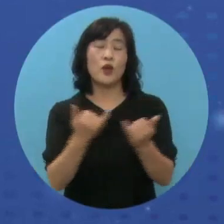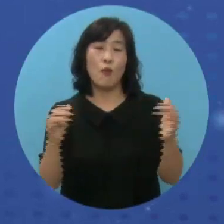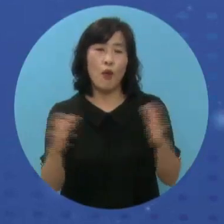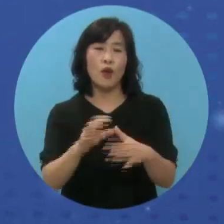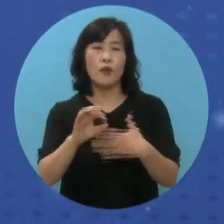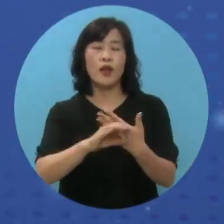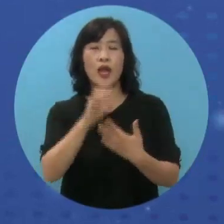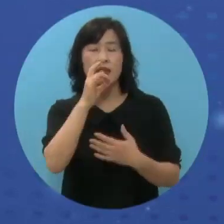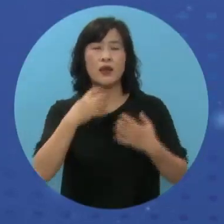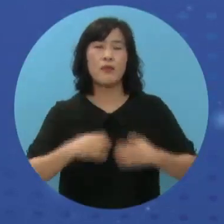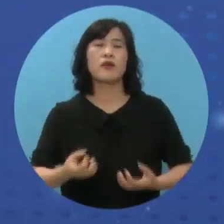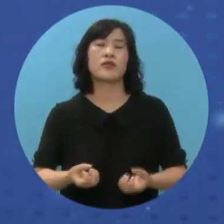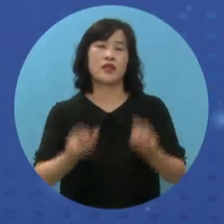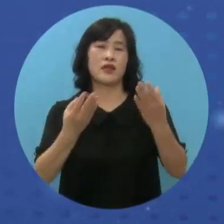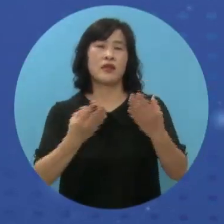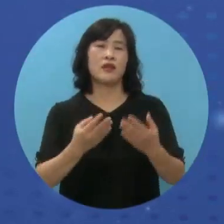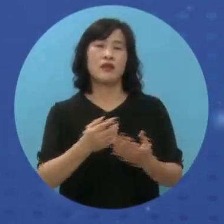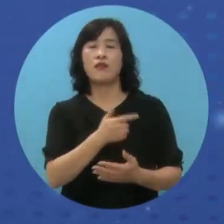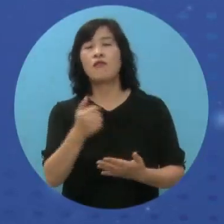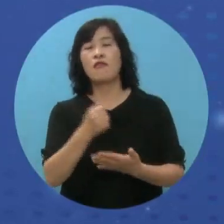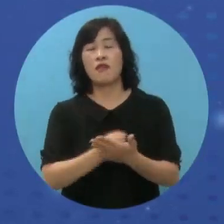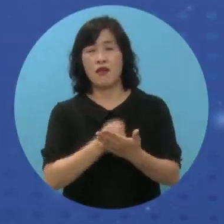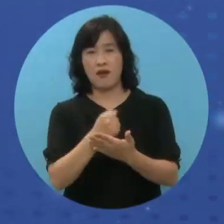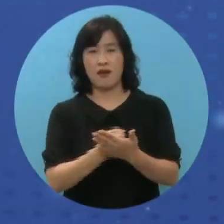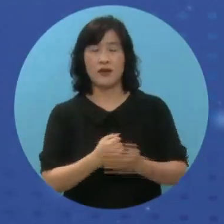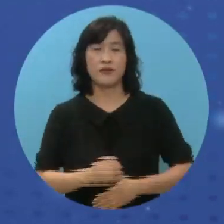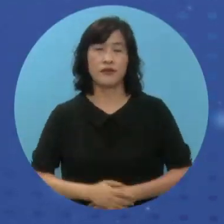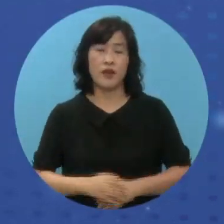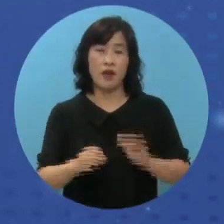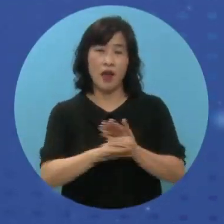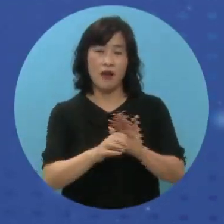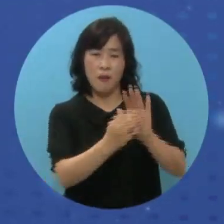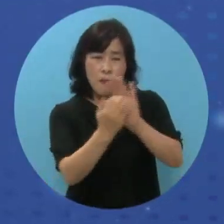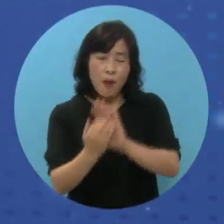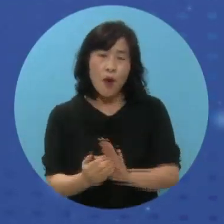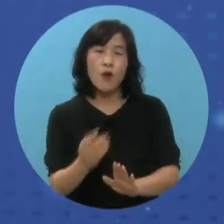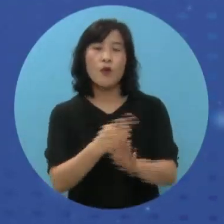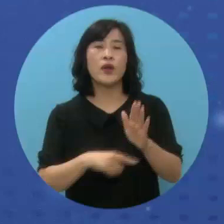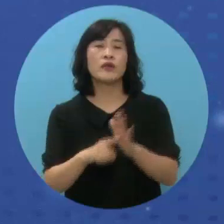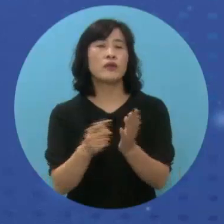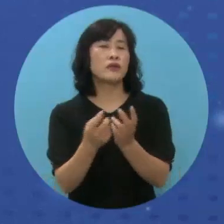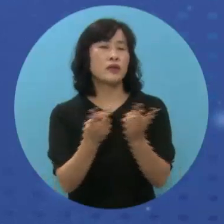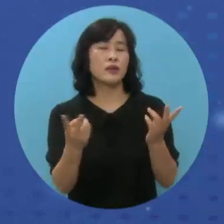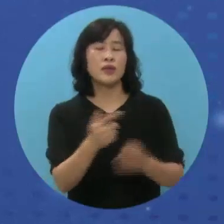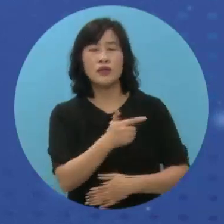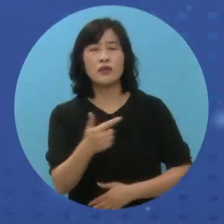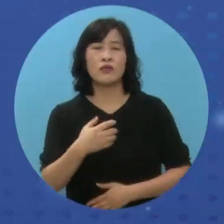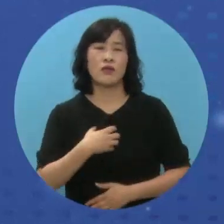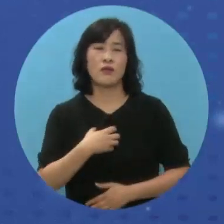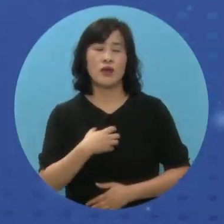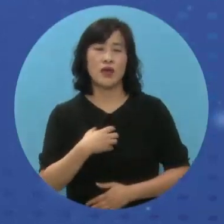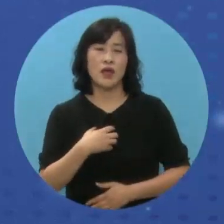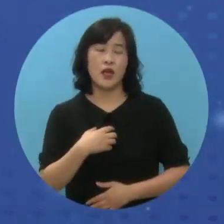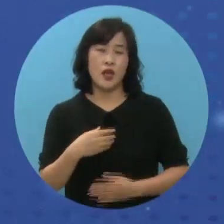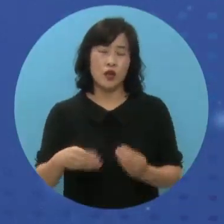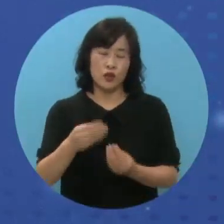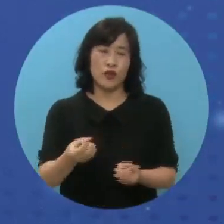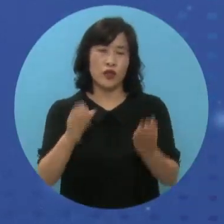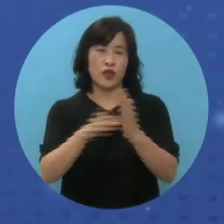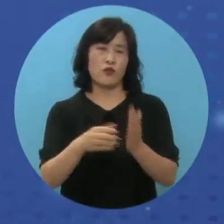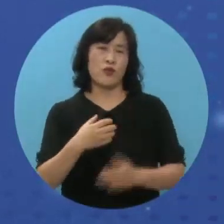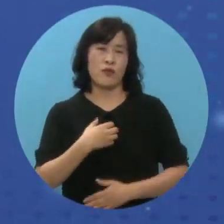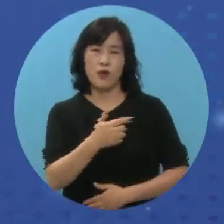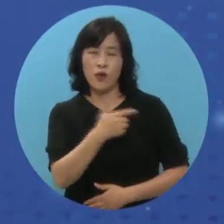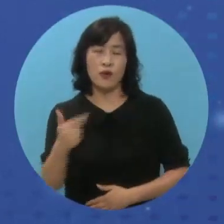가족, 친척이 모이면 안 되는 명절, 참 씁쓸합니다. 코로나19 방역을 위해 넘어야 할 큰 고비가 다가오는